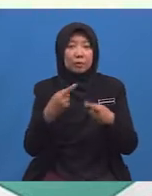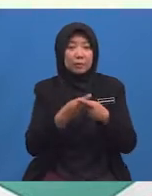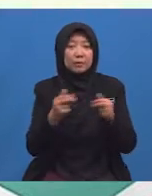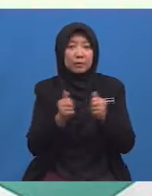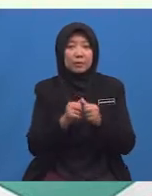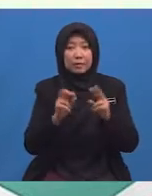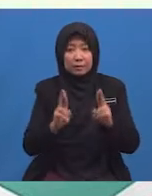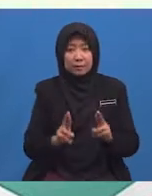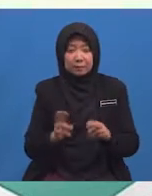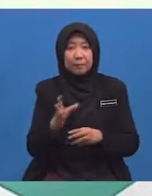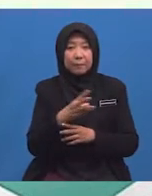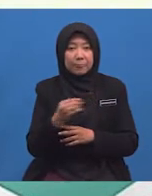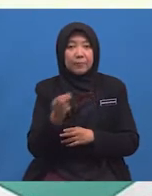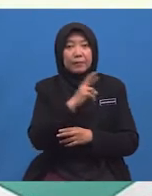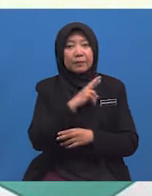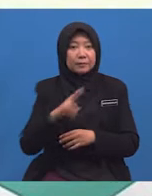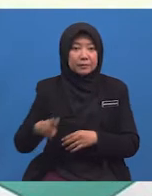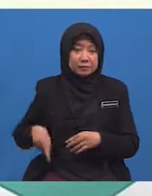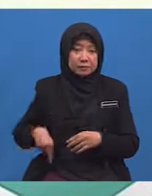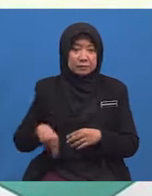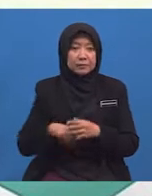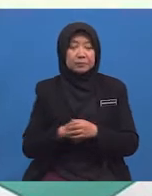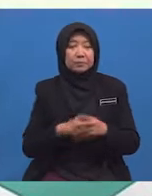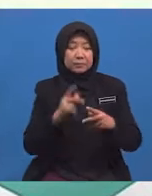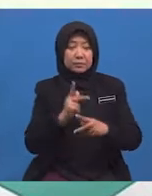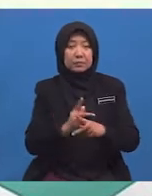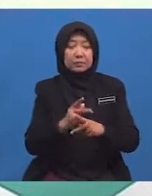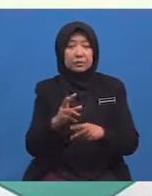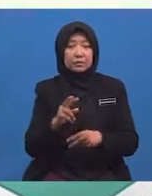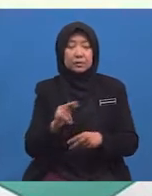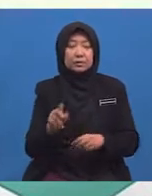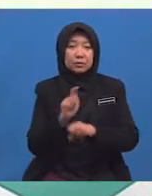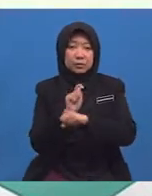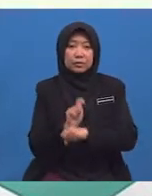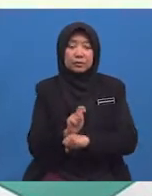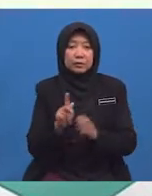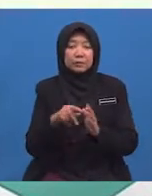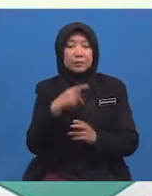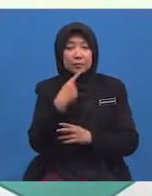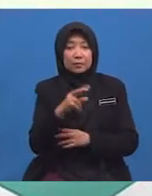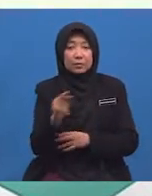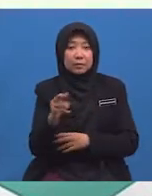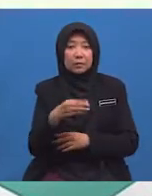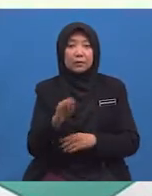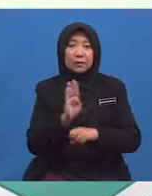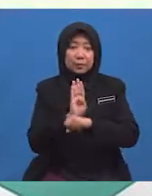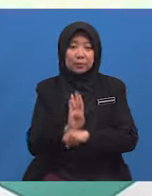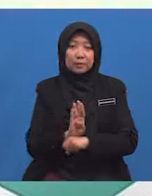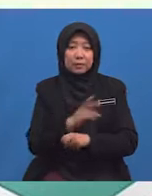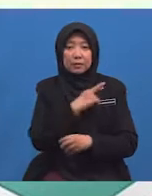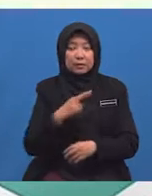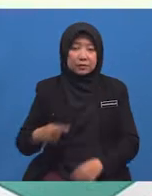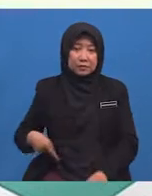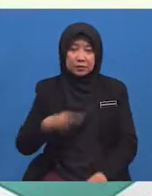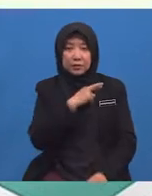dan raja juga berperanan mengekalkan tradisi pemerintahan dan budaya raja-raja Melayu.